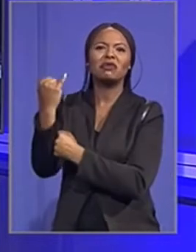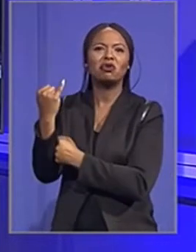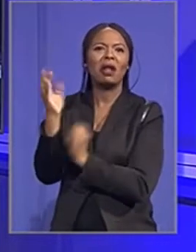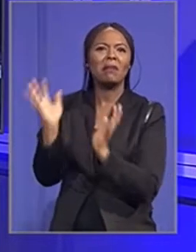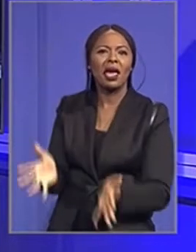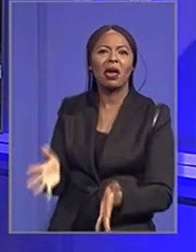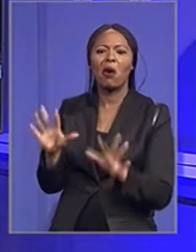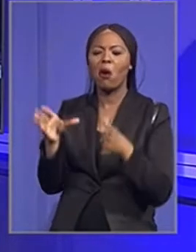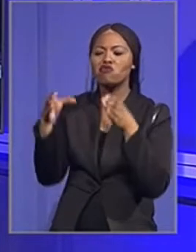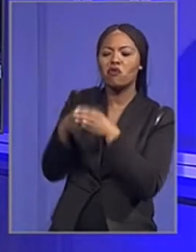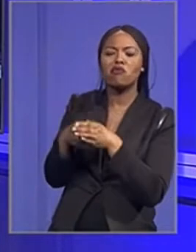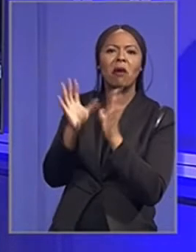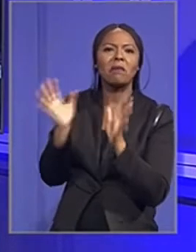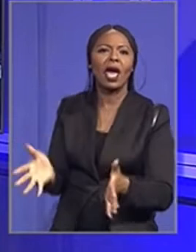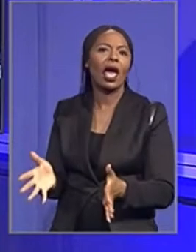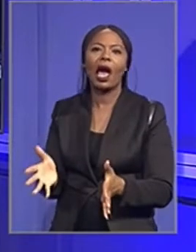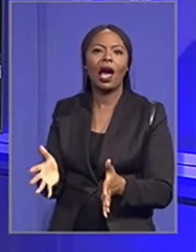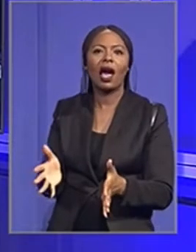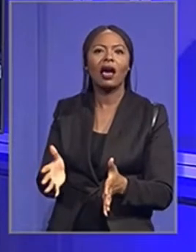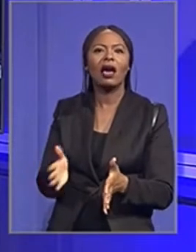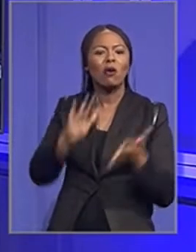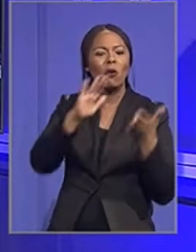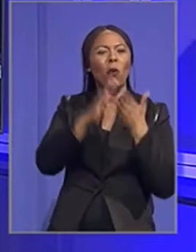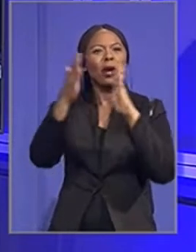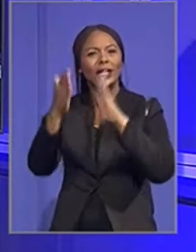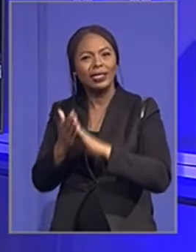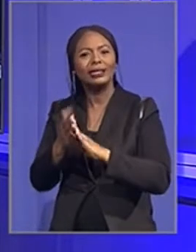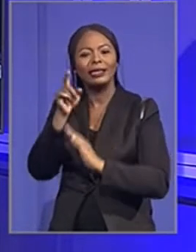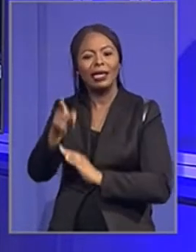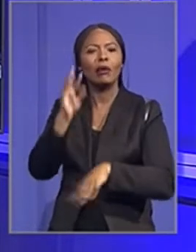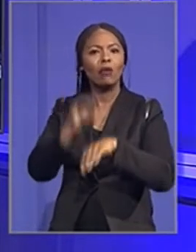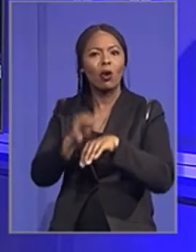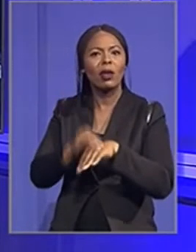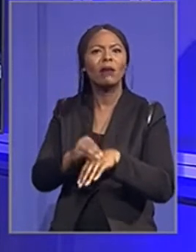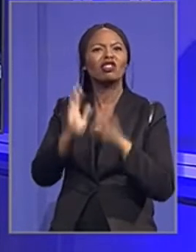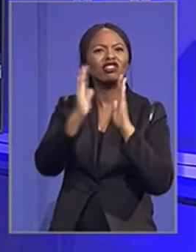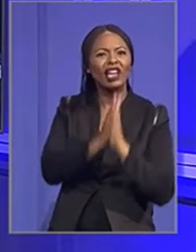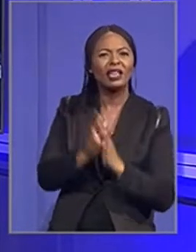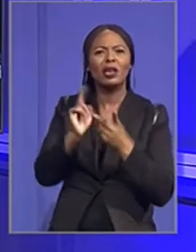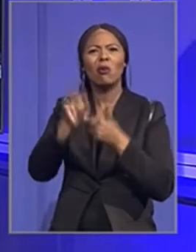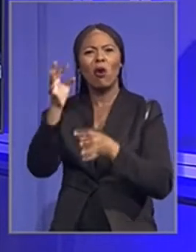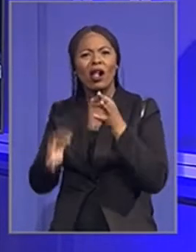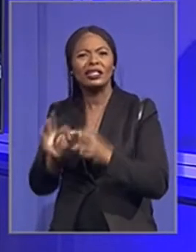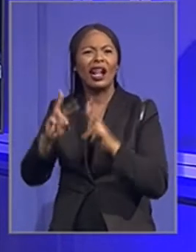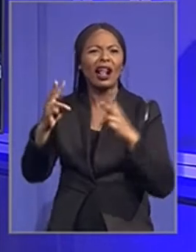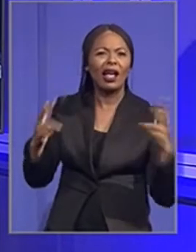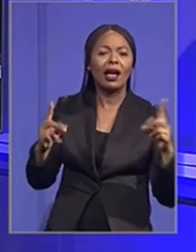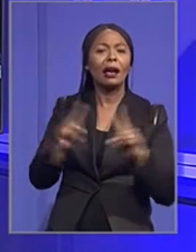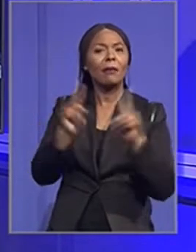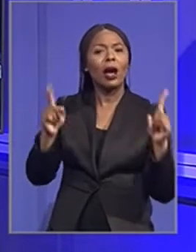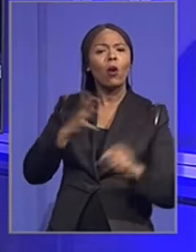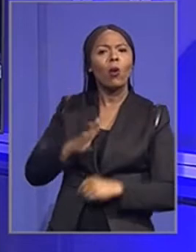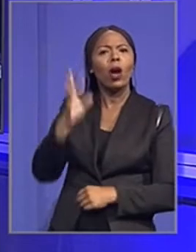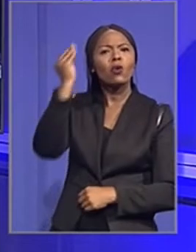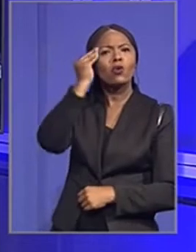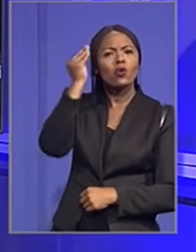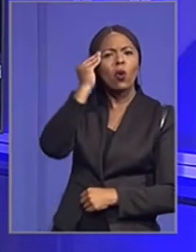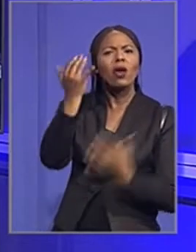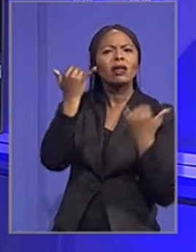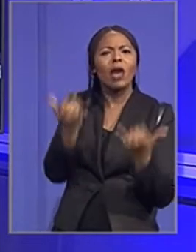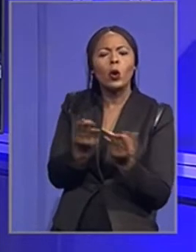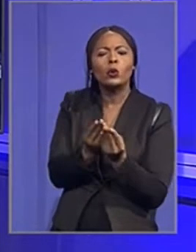o le mong. Re bua ka mekgatlo ya baahi jwalo ka o so hlalositse dikereke le ya dipolotiki hantlentle ke eng e ka